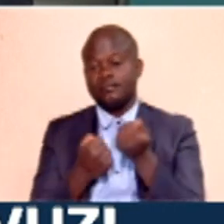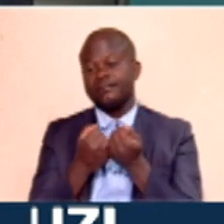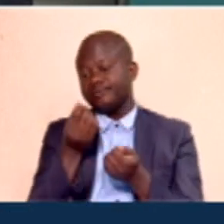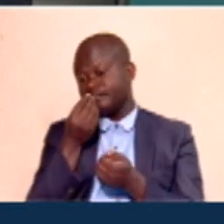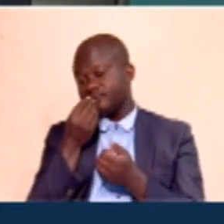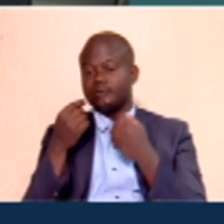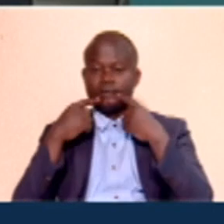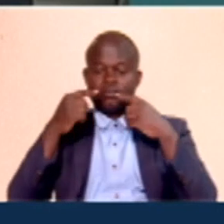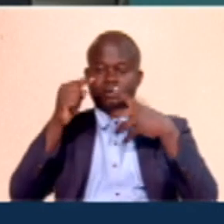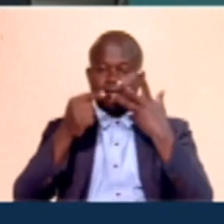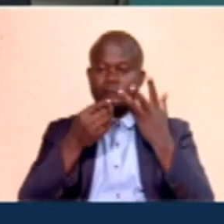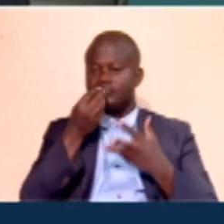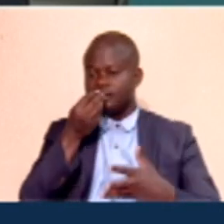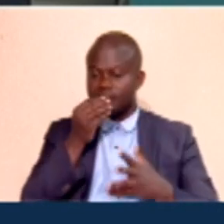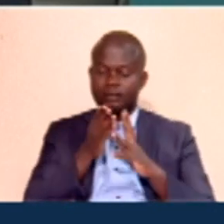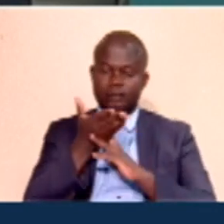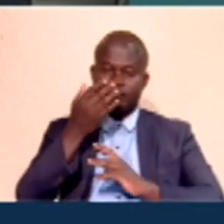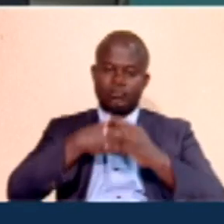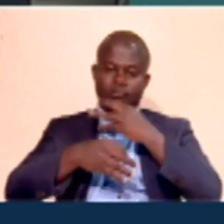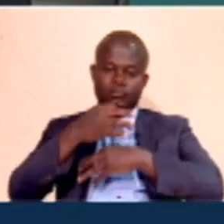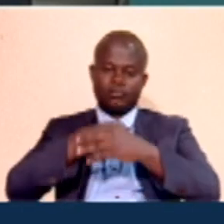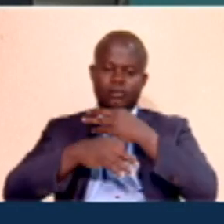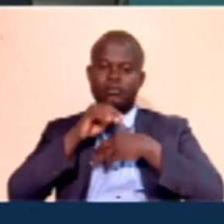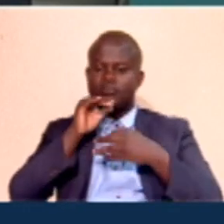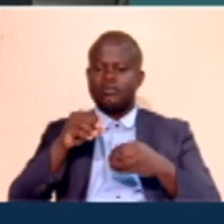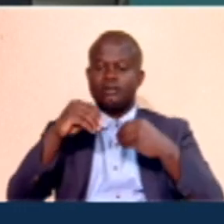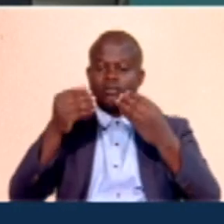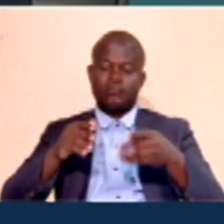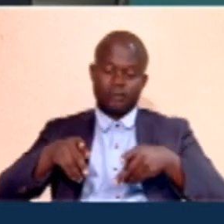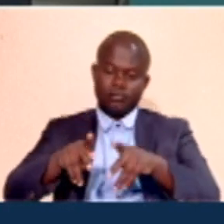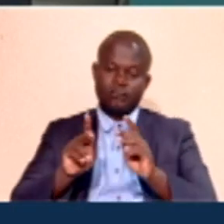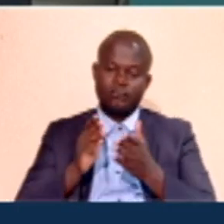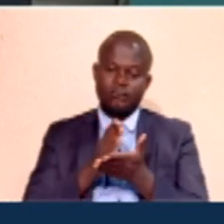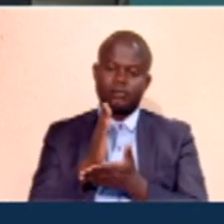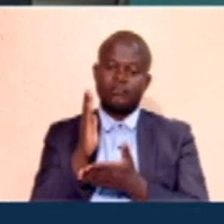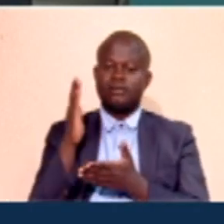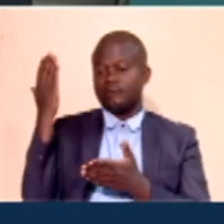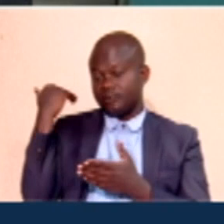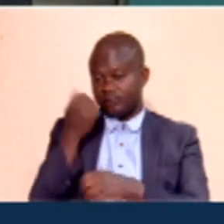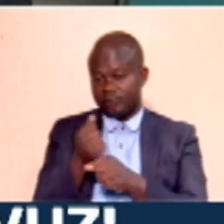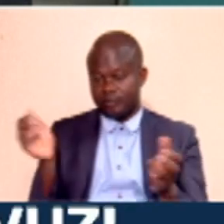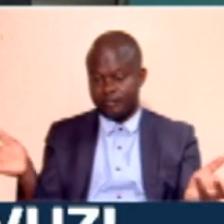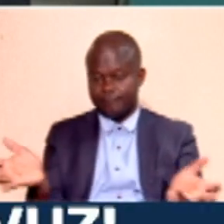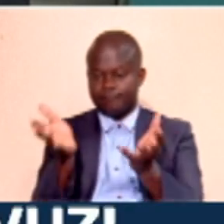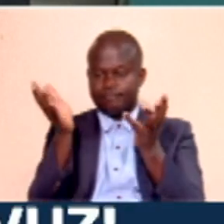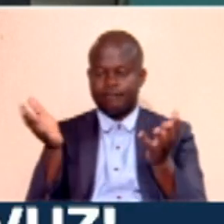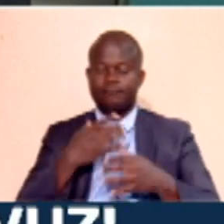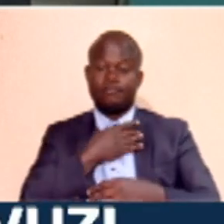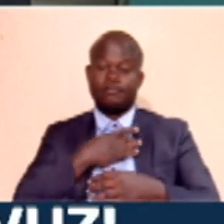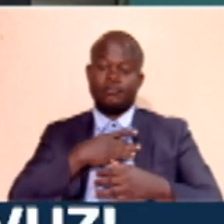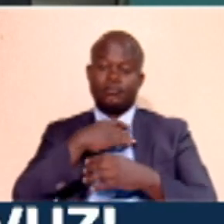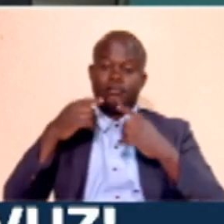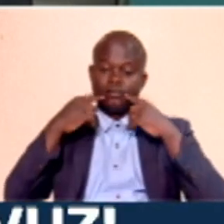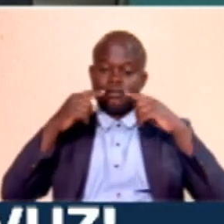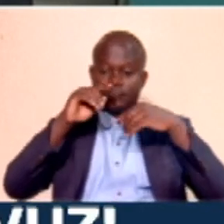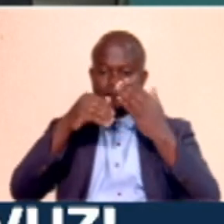inyunganiramirire, kwamamaza ikiribwa cyanyuze mu ruganda atabiherewe uburenganzira. Twaherutse gukora ubukangurambaga, twanasuye